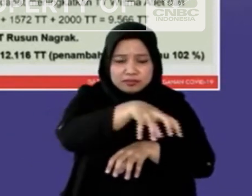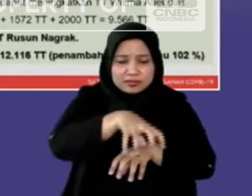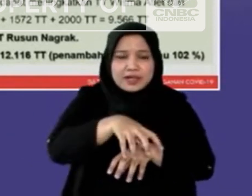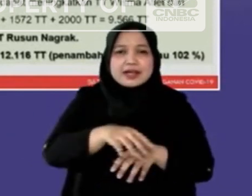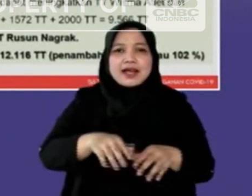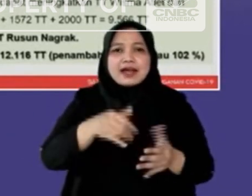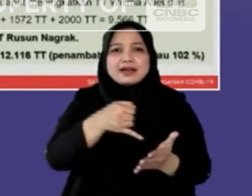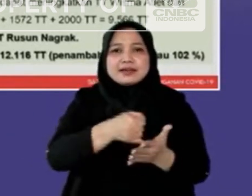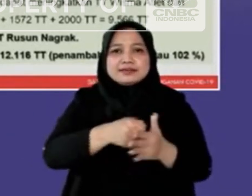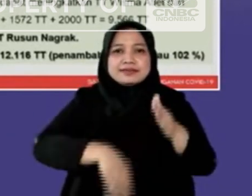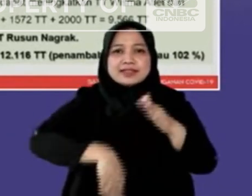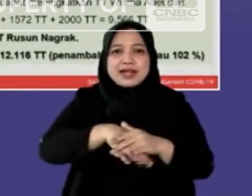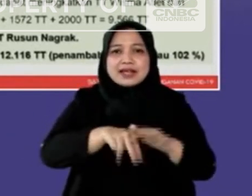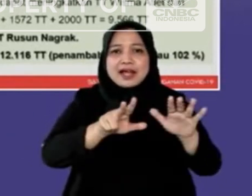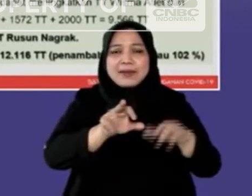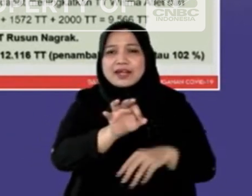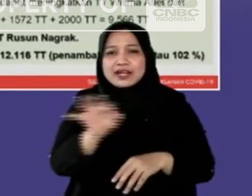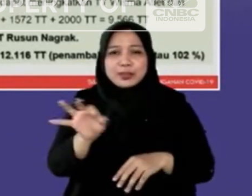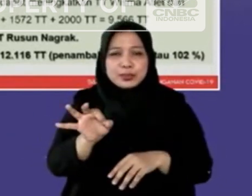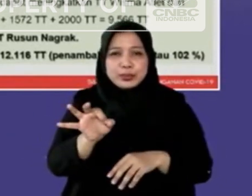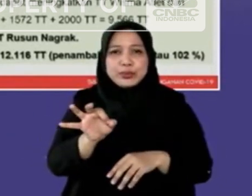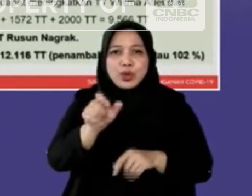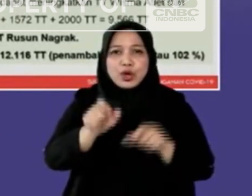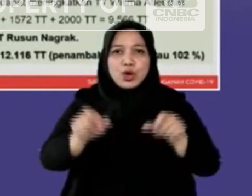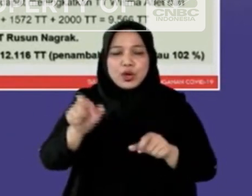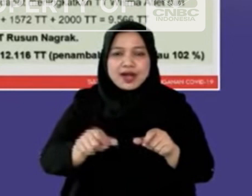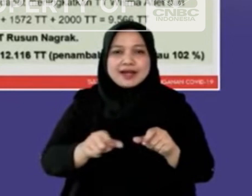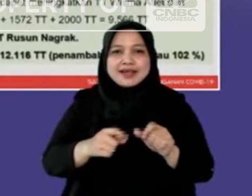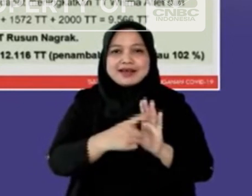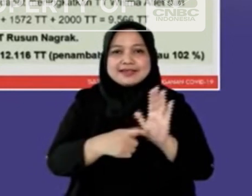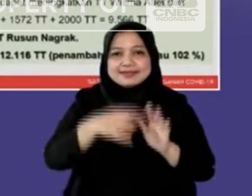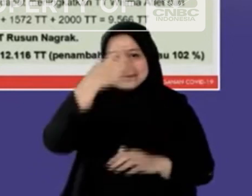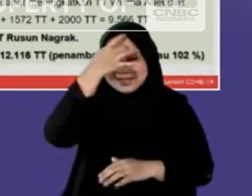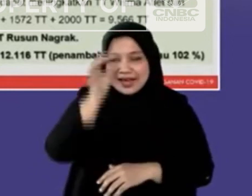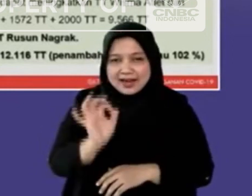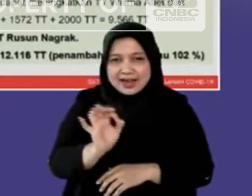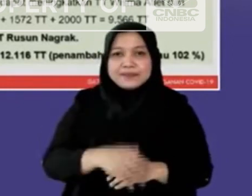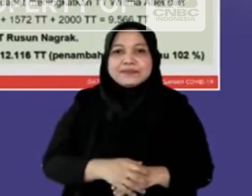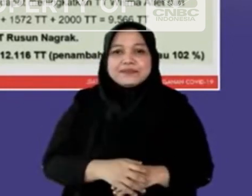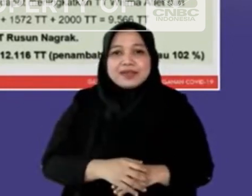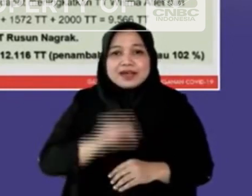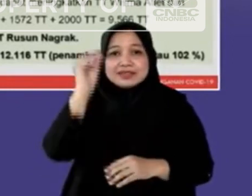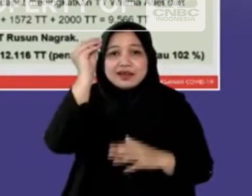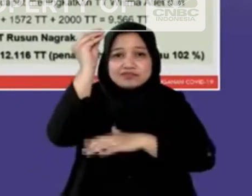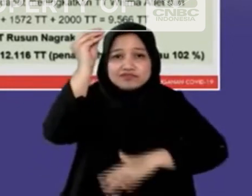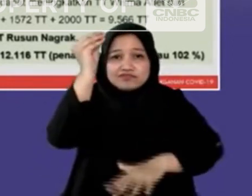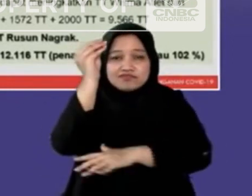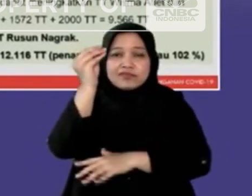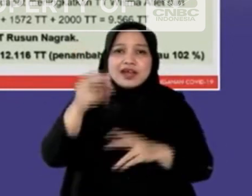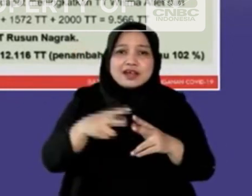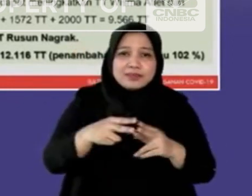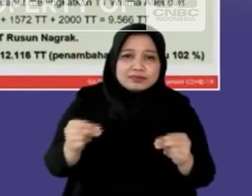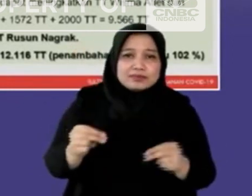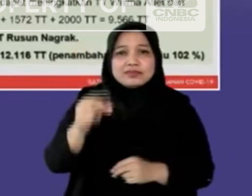maksimal 8000 orang OTG termasuk Rusun Nagrak daerah penyangga Bekasi Depok Bogor dan Tangsel akan